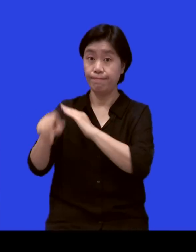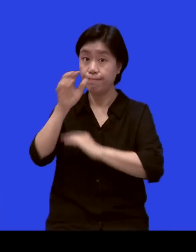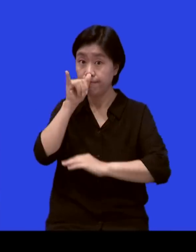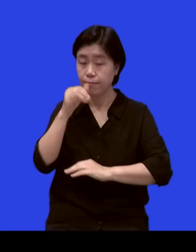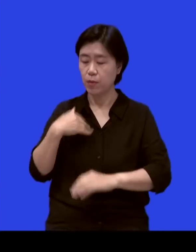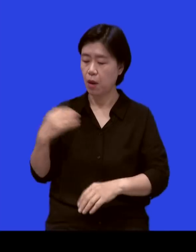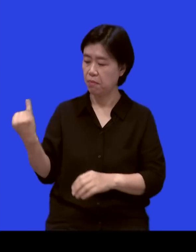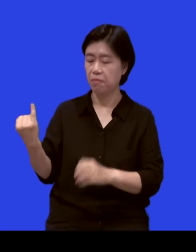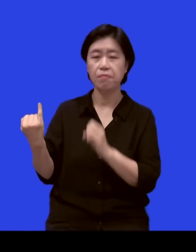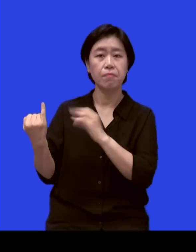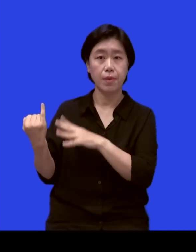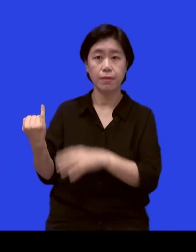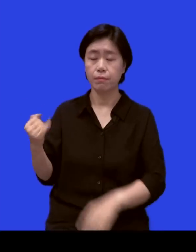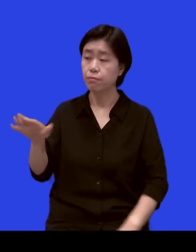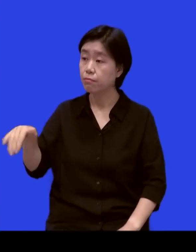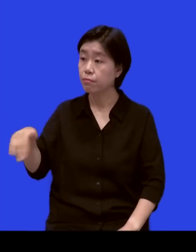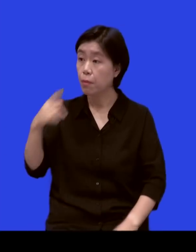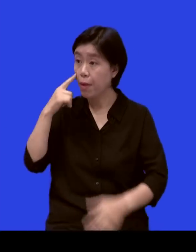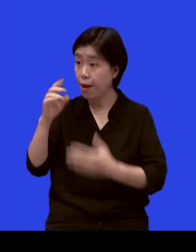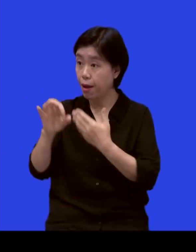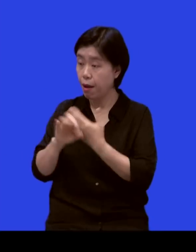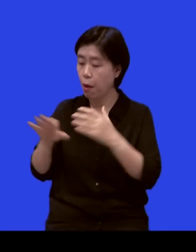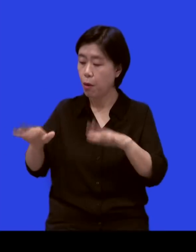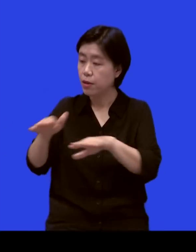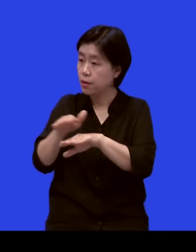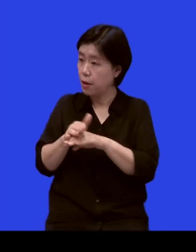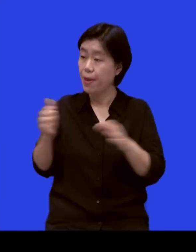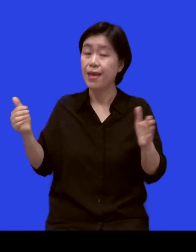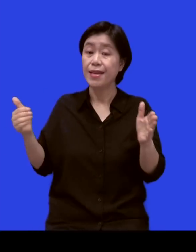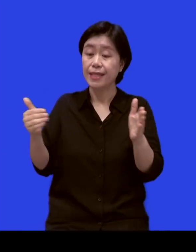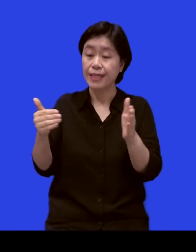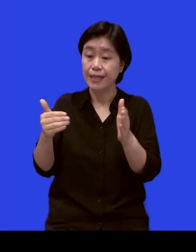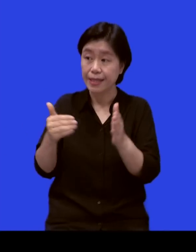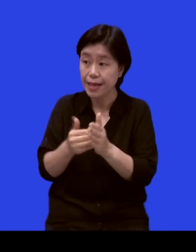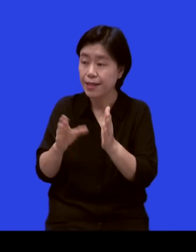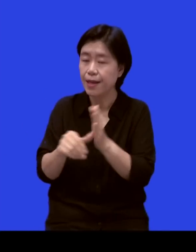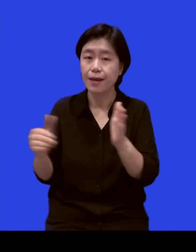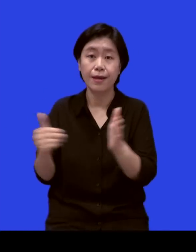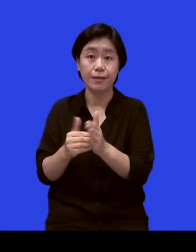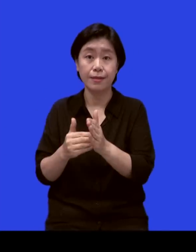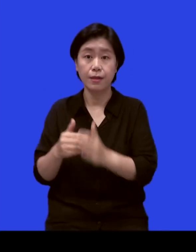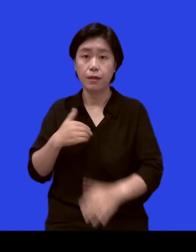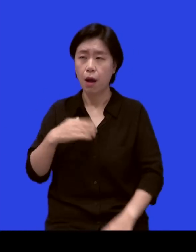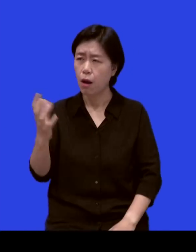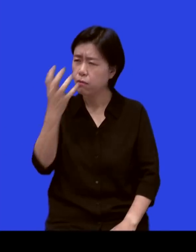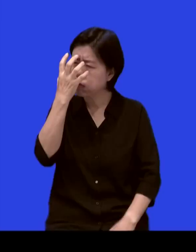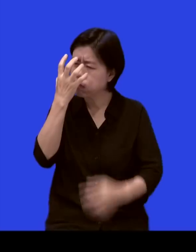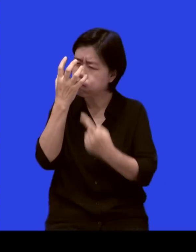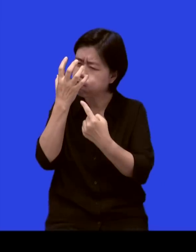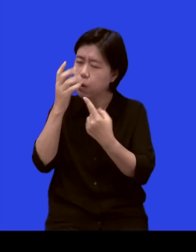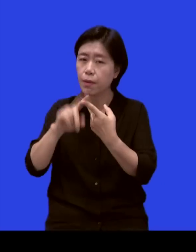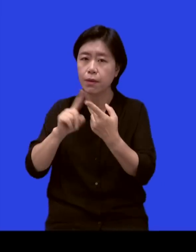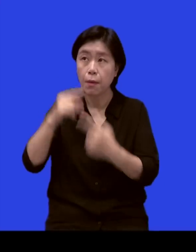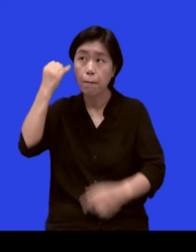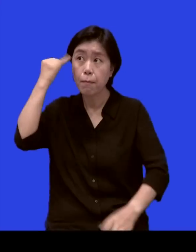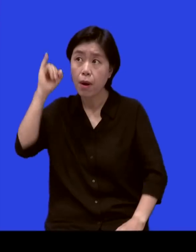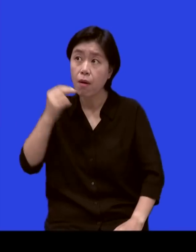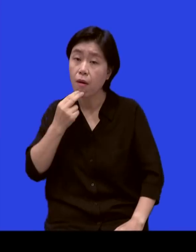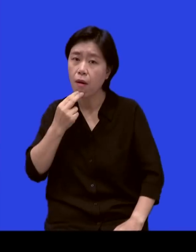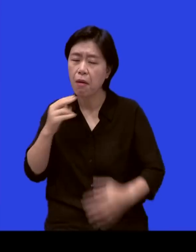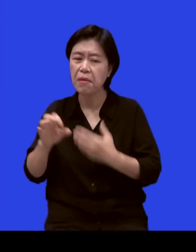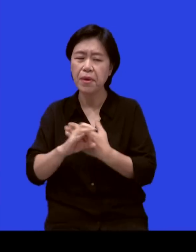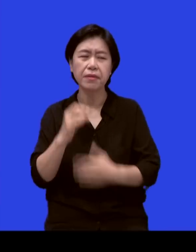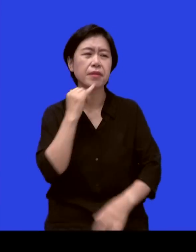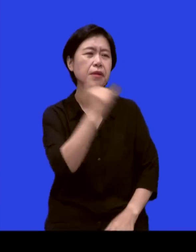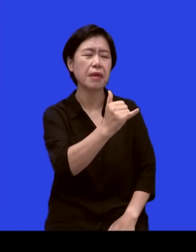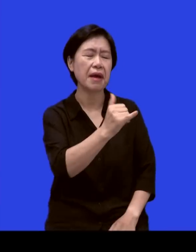했어요. 예. 내가 만약에 여기서 이제 예배 끝나는 날, 그러니까 끝나는 시간까지 내가 디자인 영감이 안 떠오르면 예. 이거 빨리